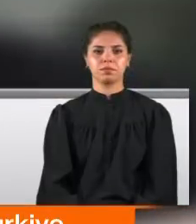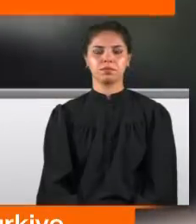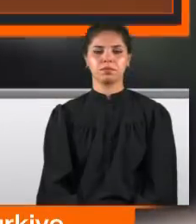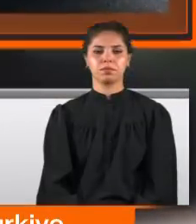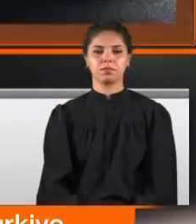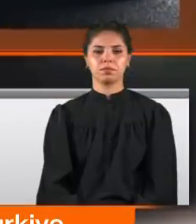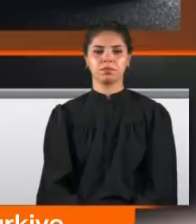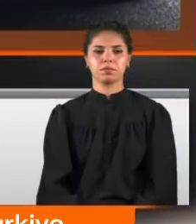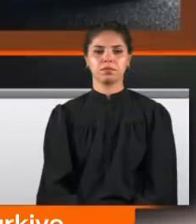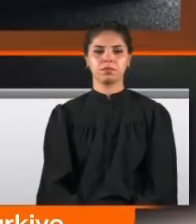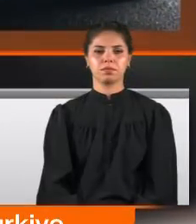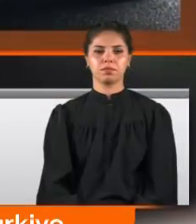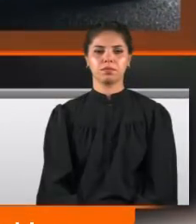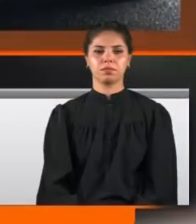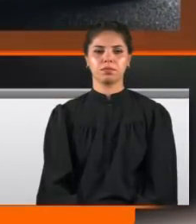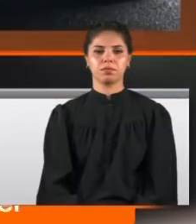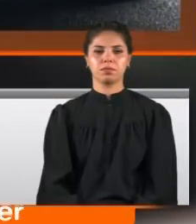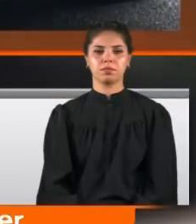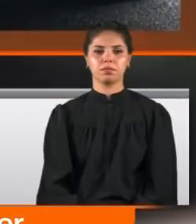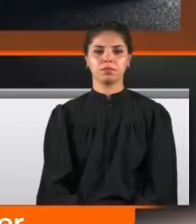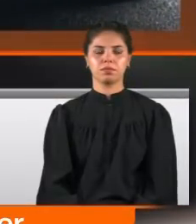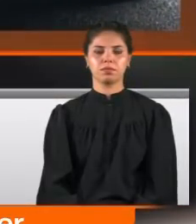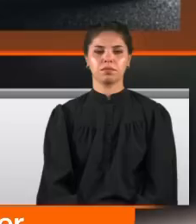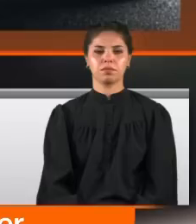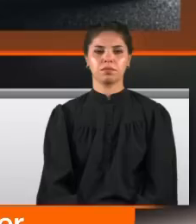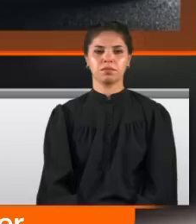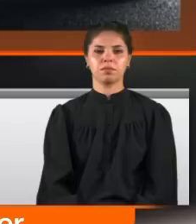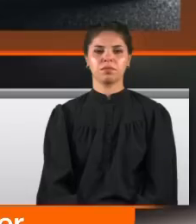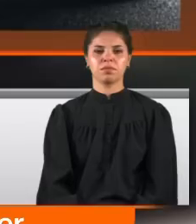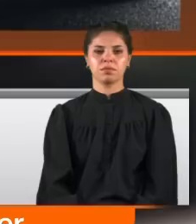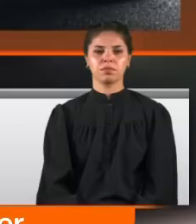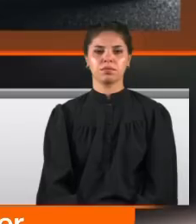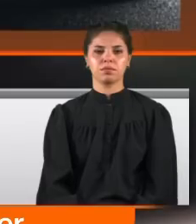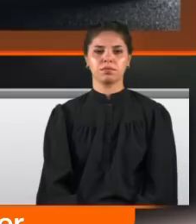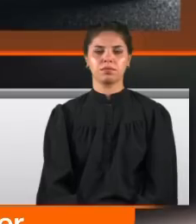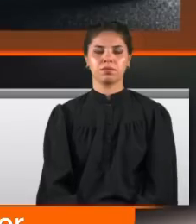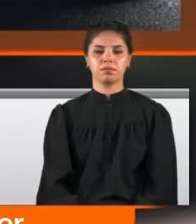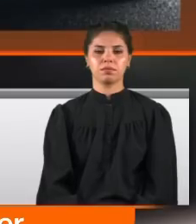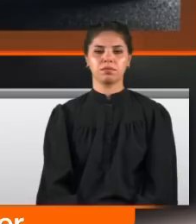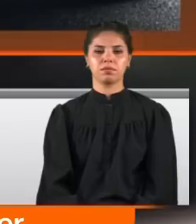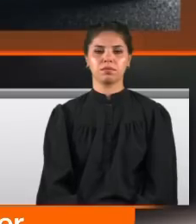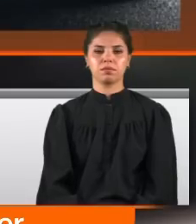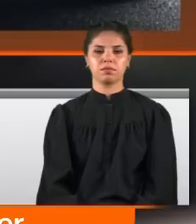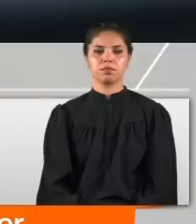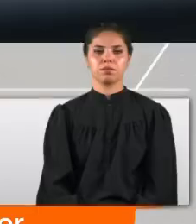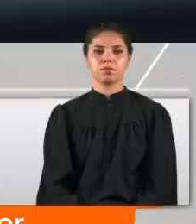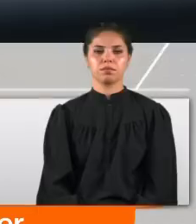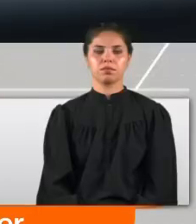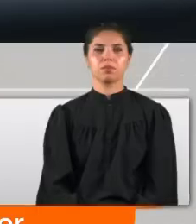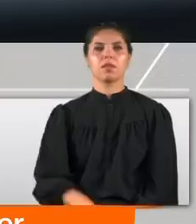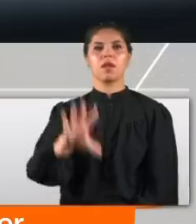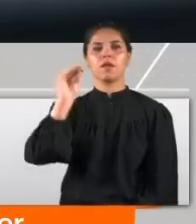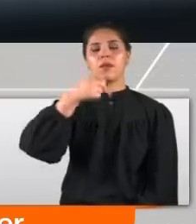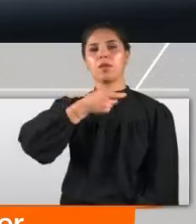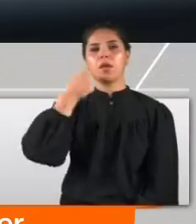Benim Türkiye'deki plakanın aynısını Gürcistan'dan biri almış, bütün HGS'lerden etiketli şekilde geçmekte.